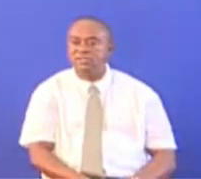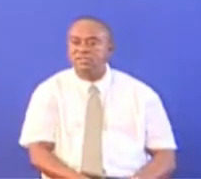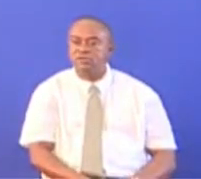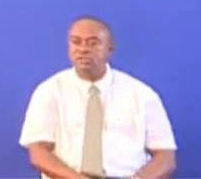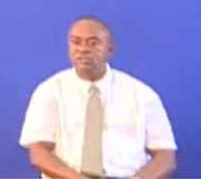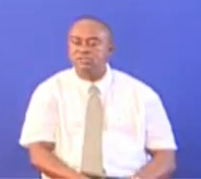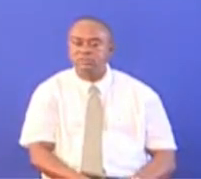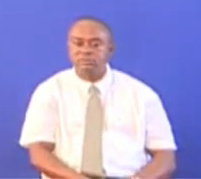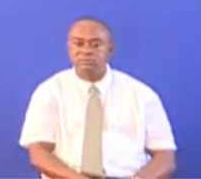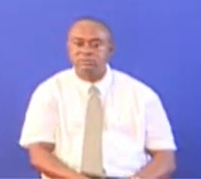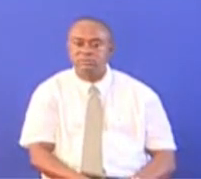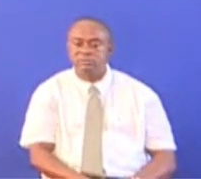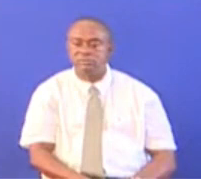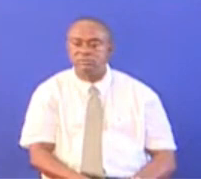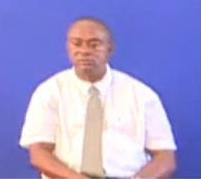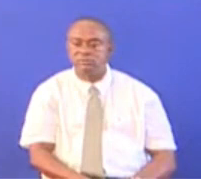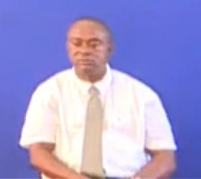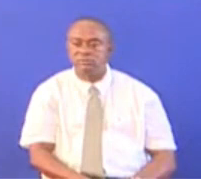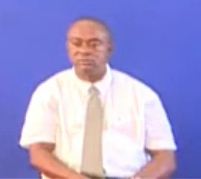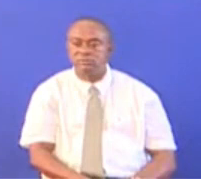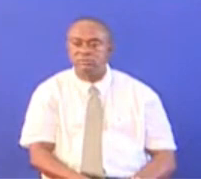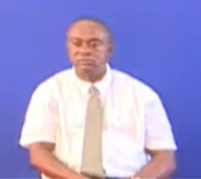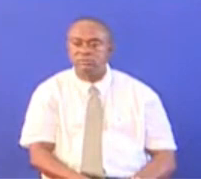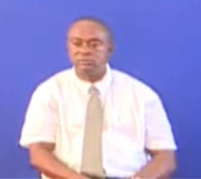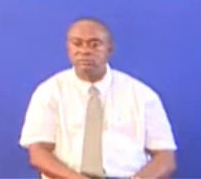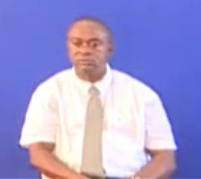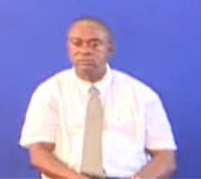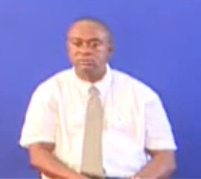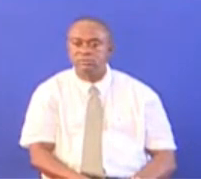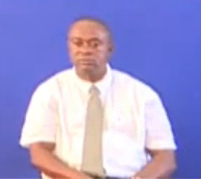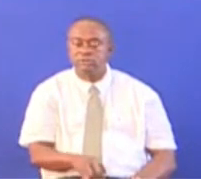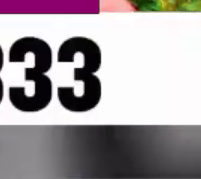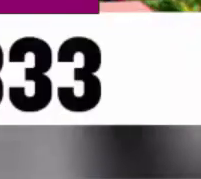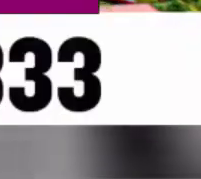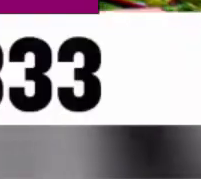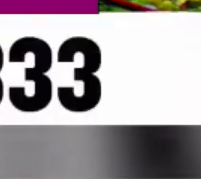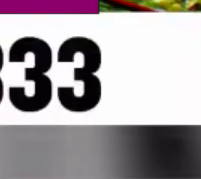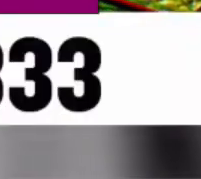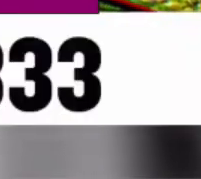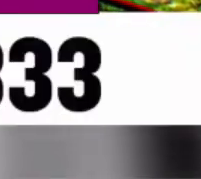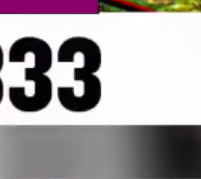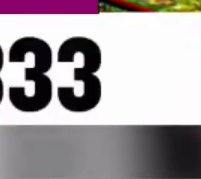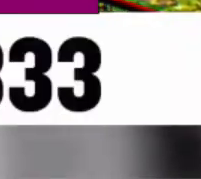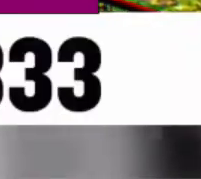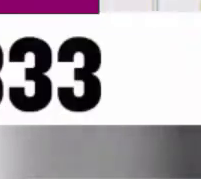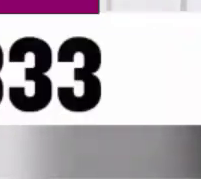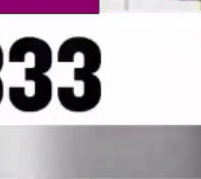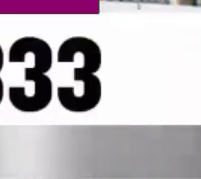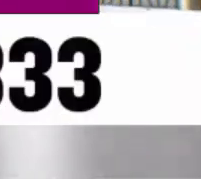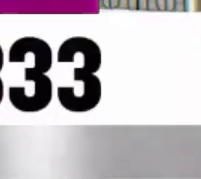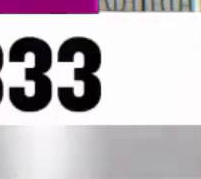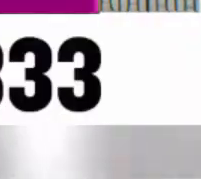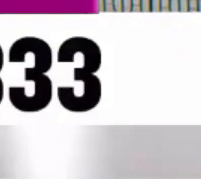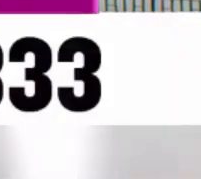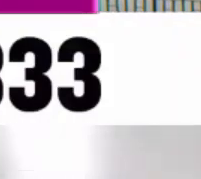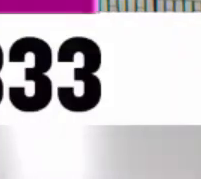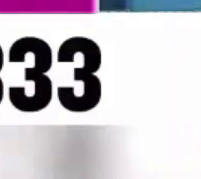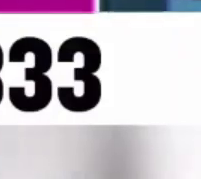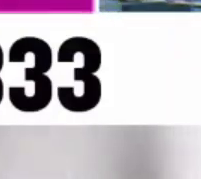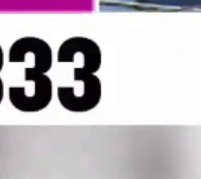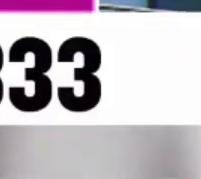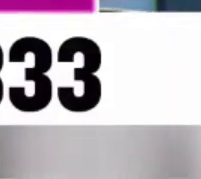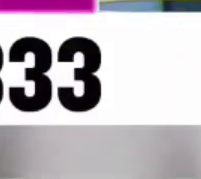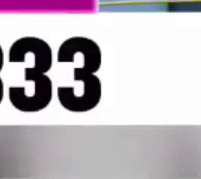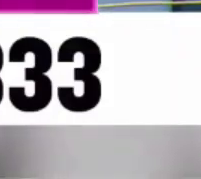Sasa namwita mtoa hoja mheshimiwa Dr. Pili sana, waziri wetu wa utamaduni. Mkuu wa chuo cha The Amazon chenye usajili wa